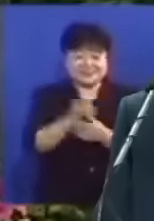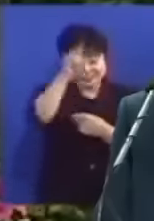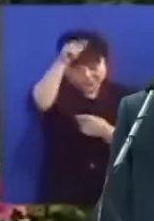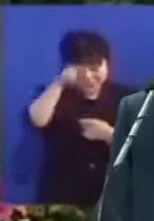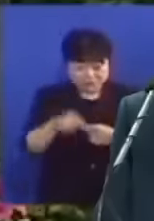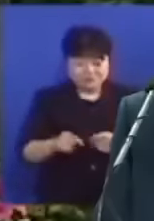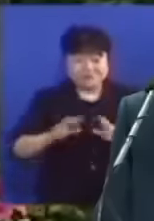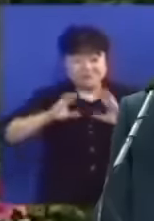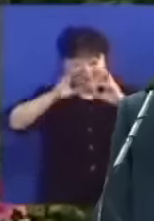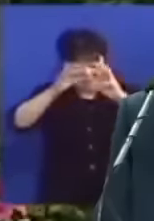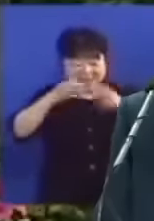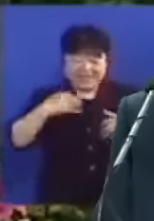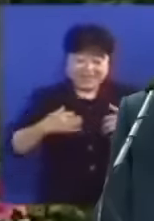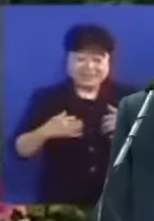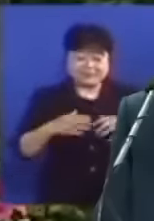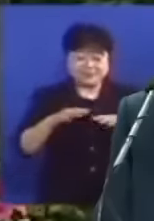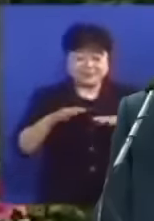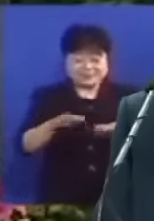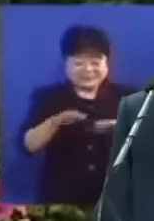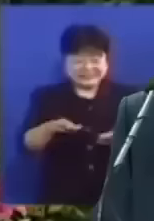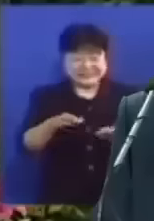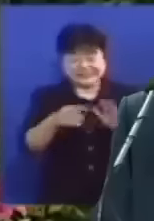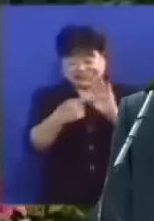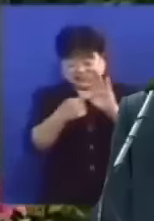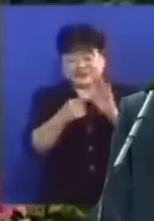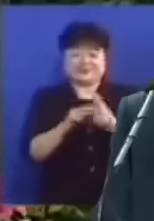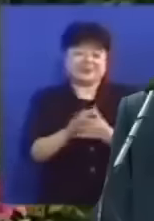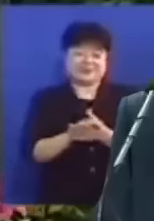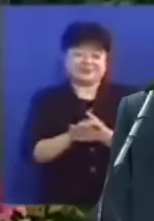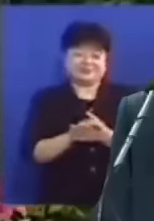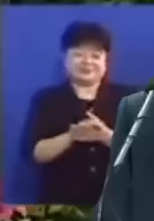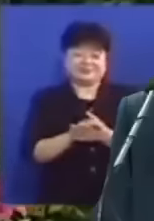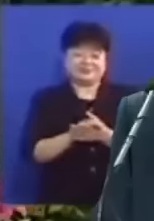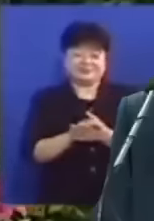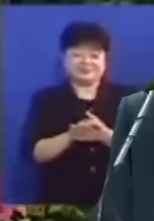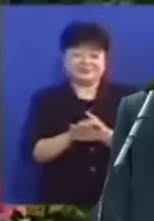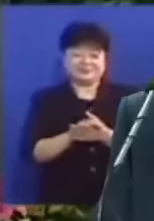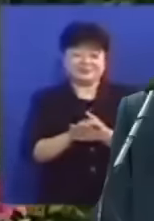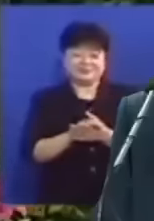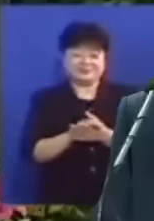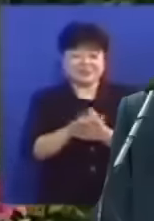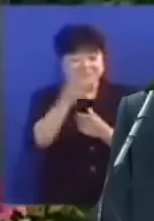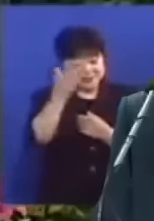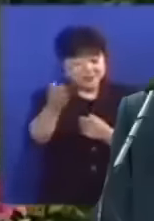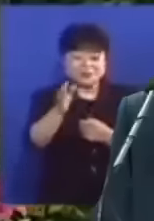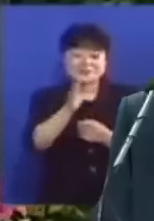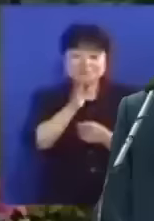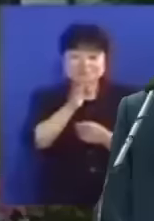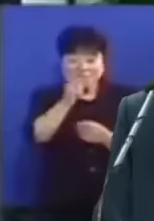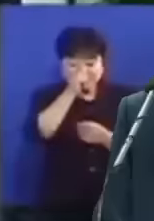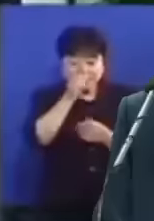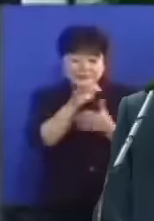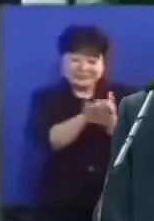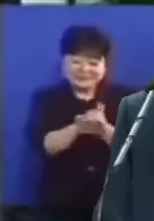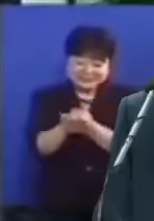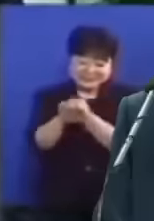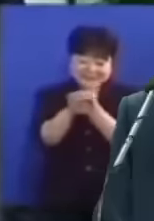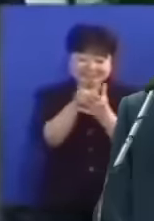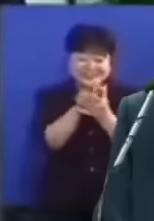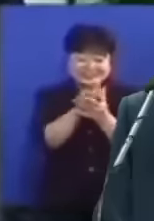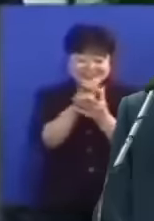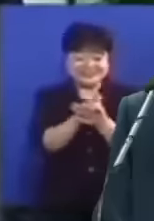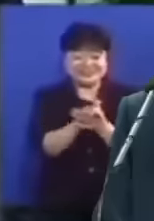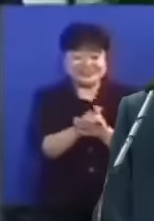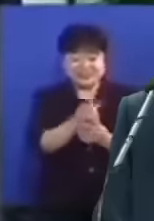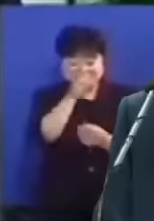천국의 기쁨의 지진을 일으키는 이유가 있는 것입니다. 여러분, 참으로 좋은 친구는